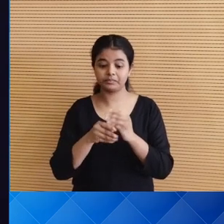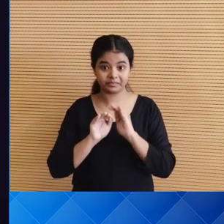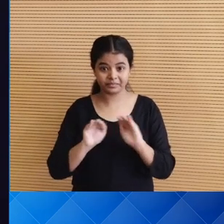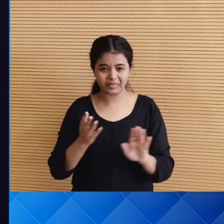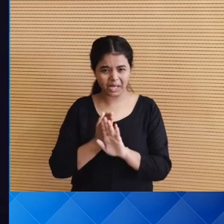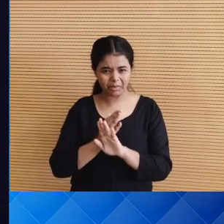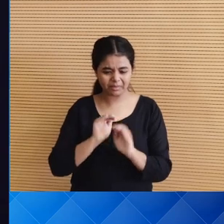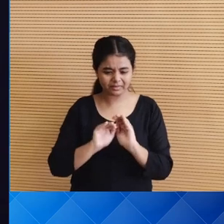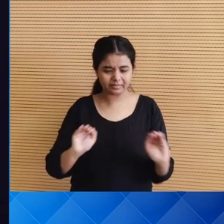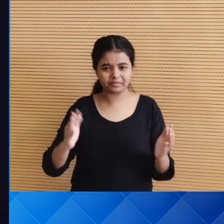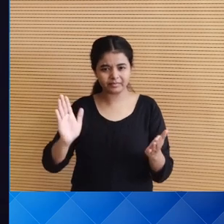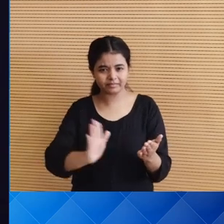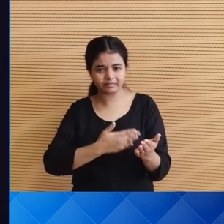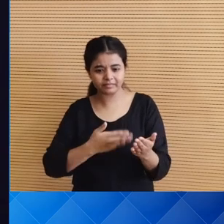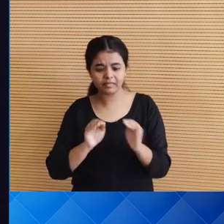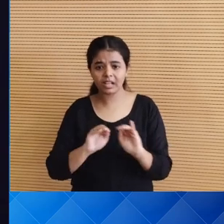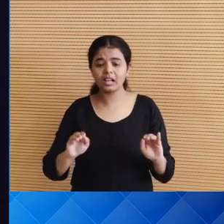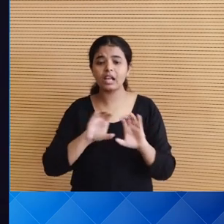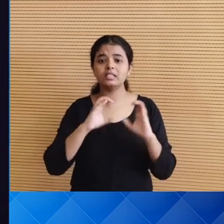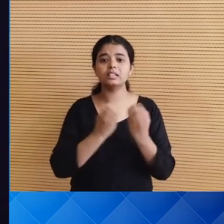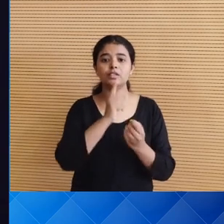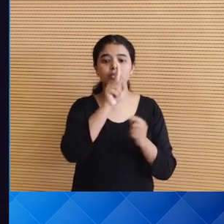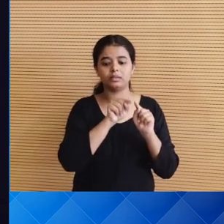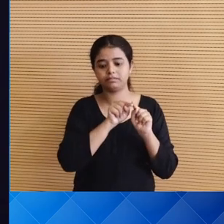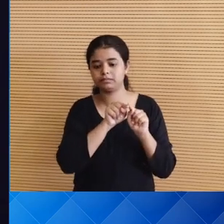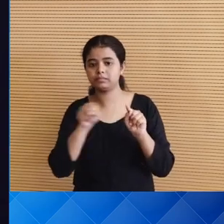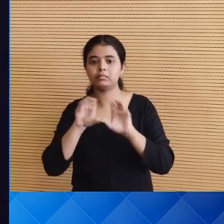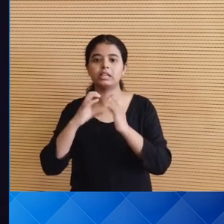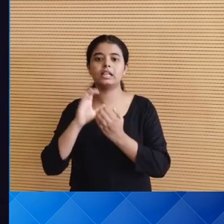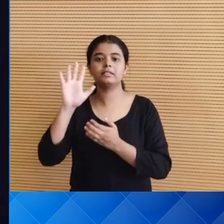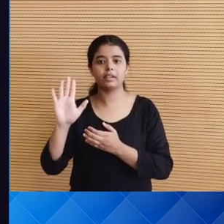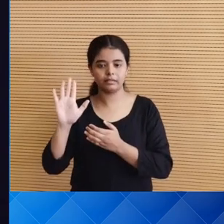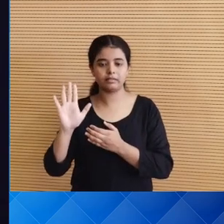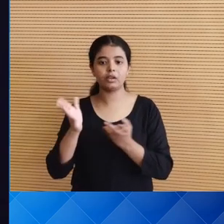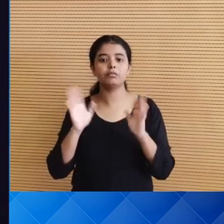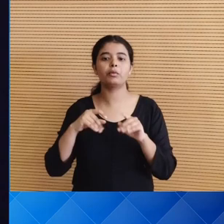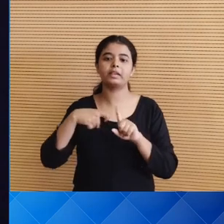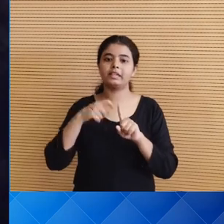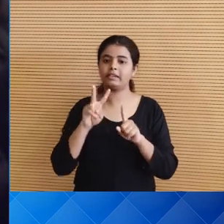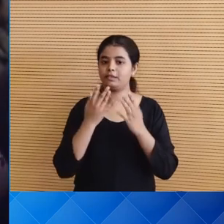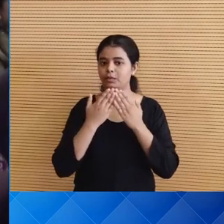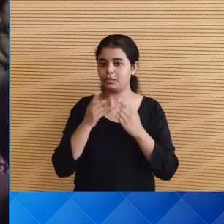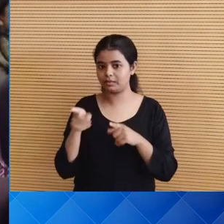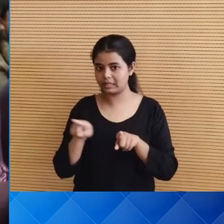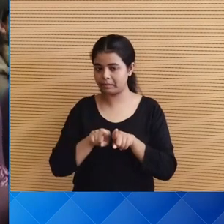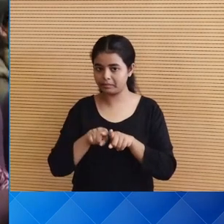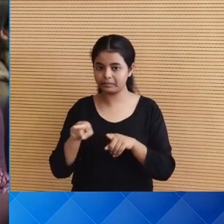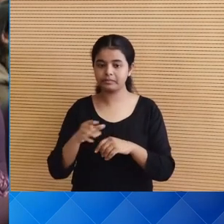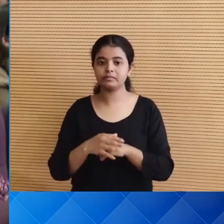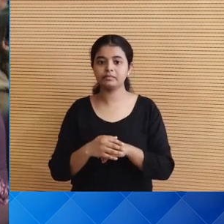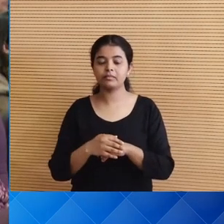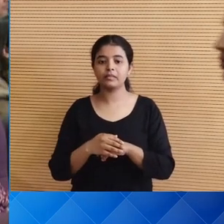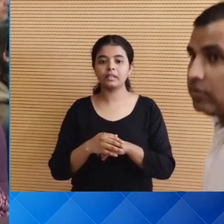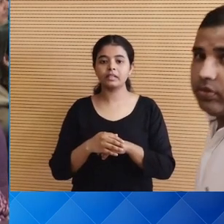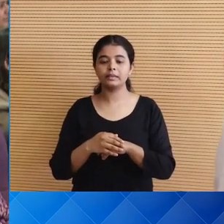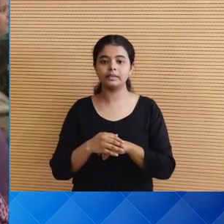अभी यहाँ सामने गा रहे थे, ये Class 1 से लेके Class 5 के बच्चे हैं केंद्रीय विद्यालय के. और इनसे मैं अभी इंटरेक्ट कर